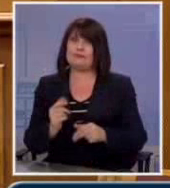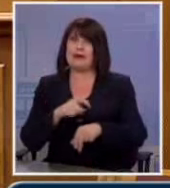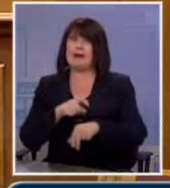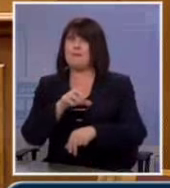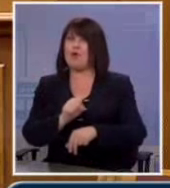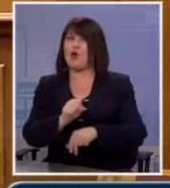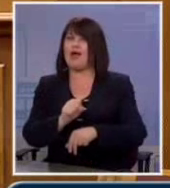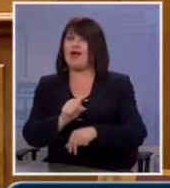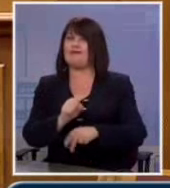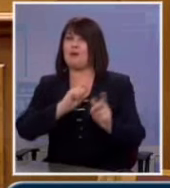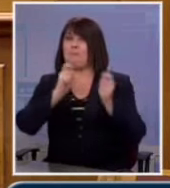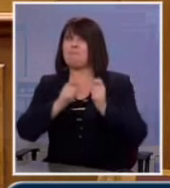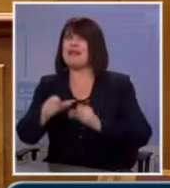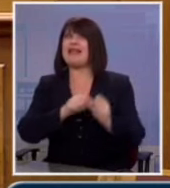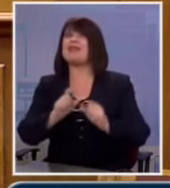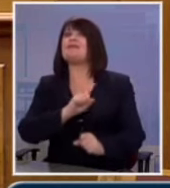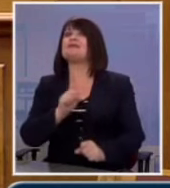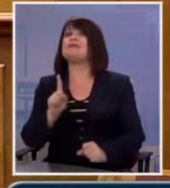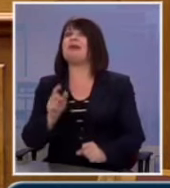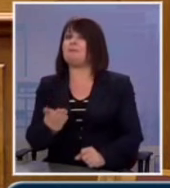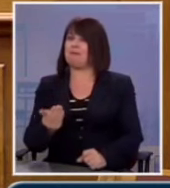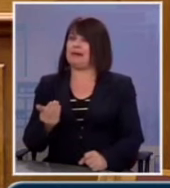το περιεχόμενο της μεταρρύθμισης.